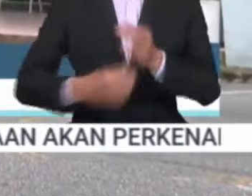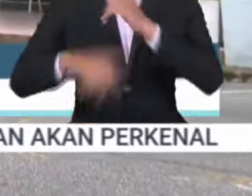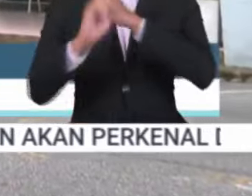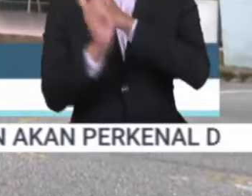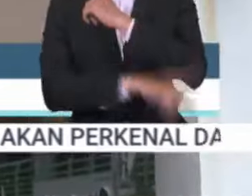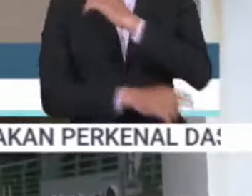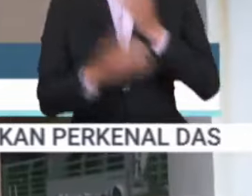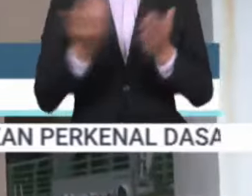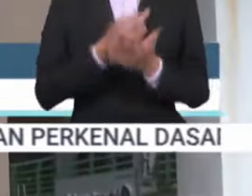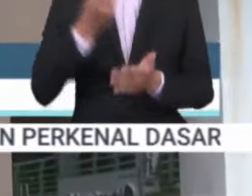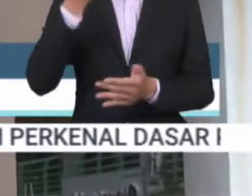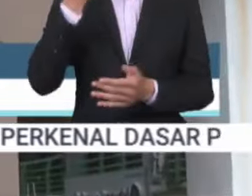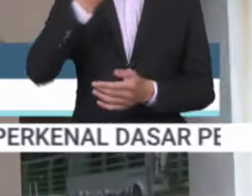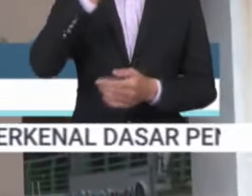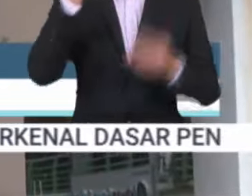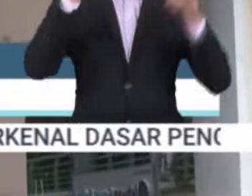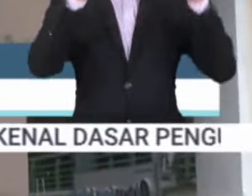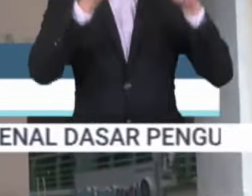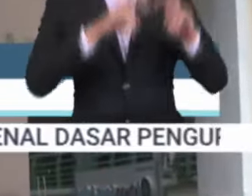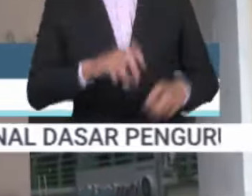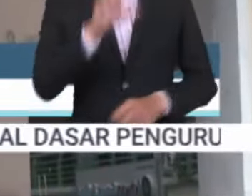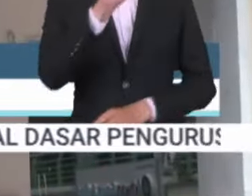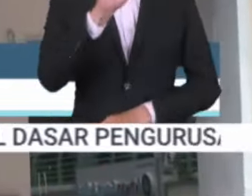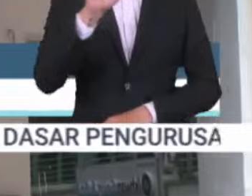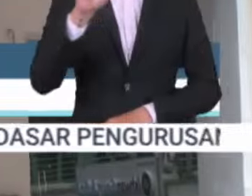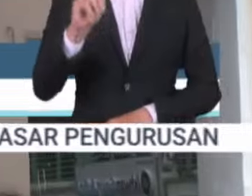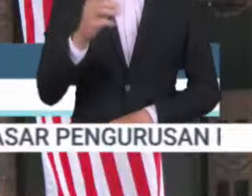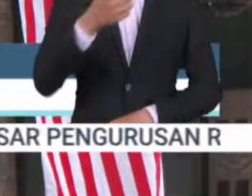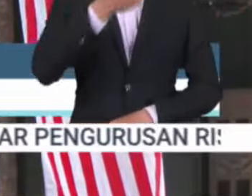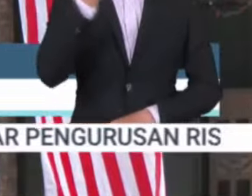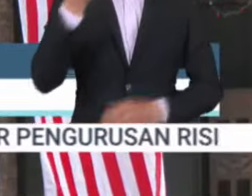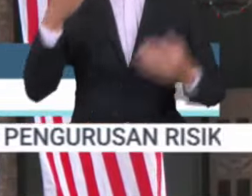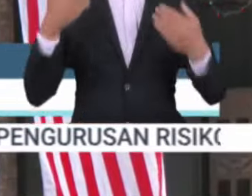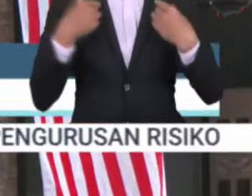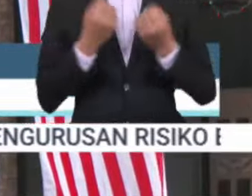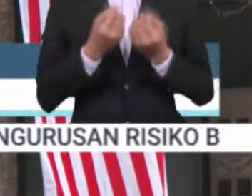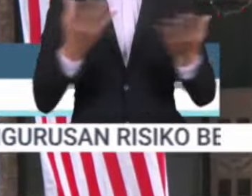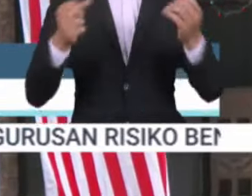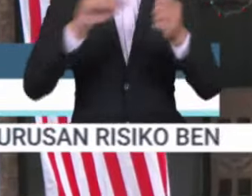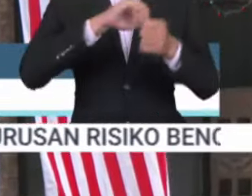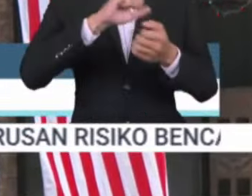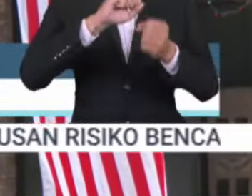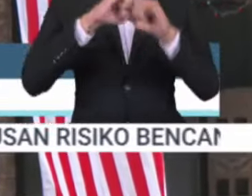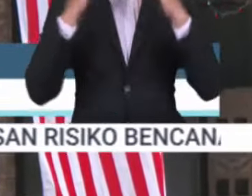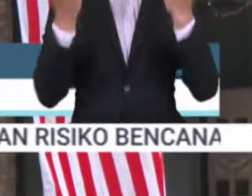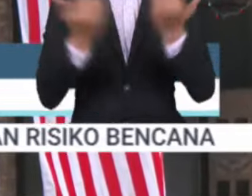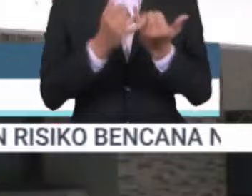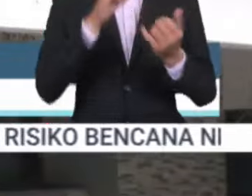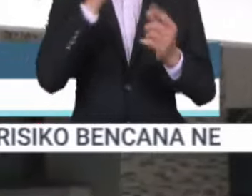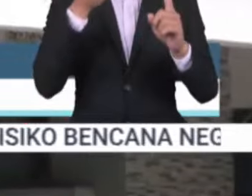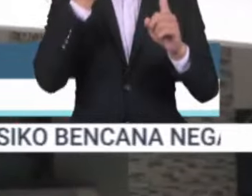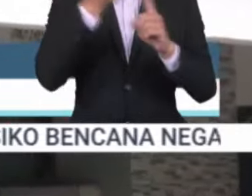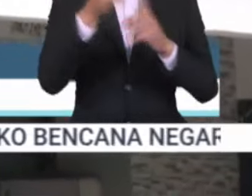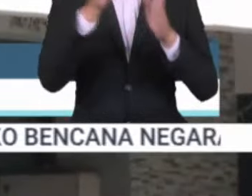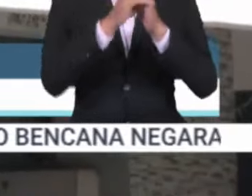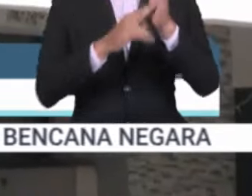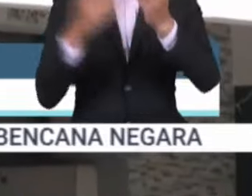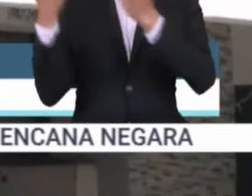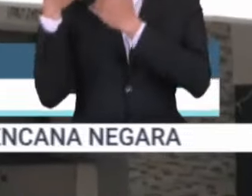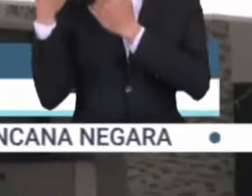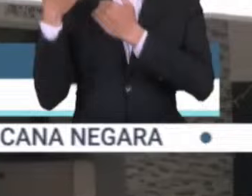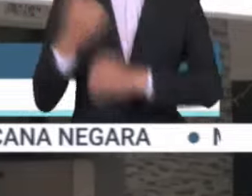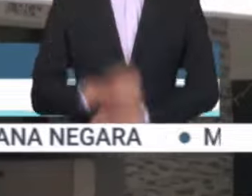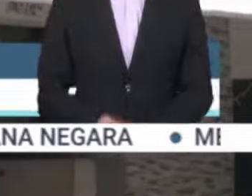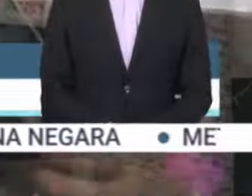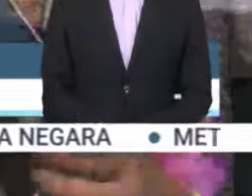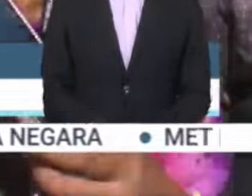Kompaun dikeluarkan baru-baru ini susulan siasatan dibuat SSM yang mendapati semua syarikat terbabit tidak mematuhi tanggungjawab berkenaan.